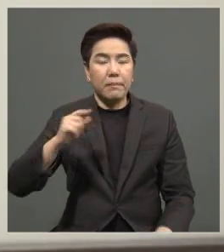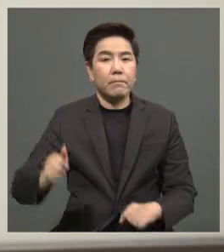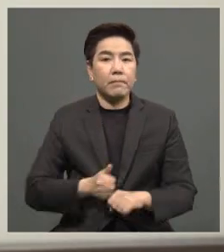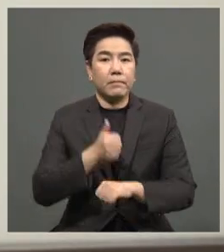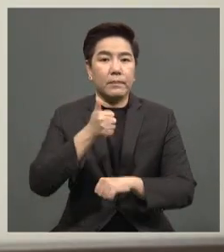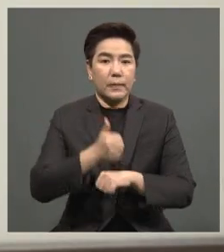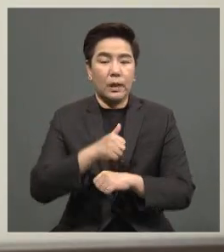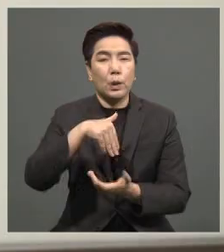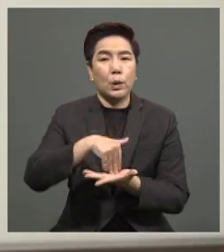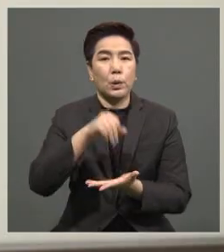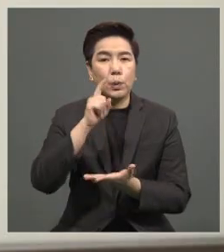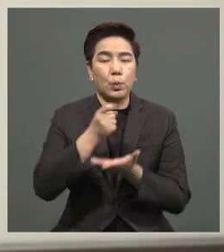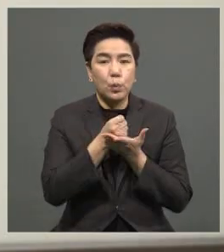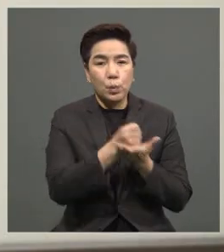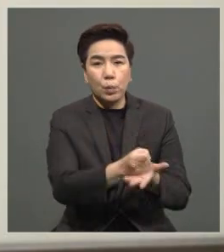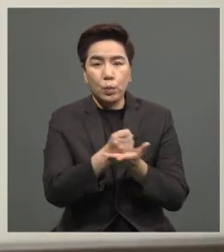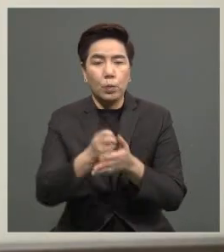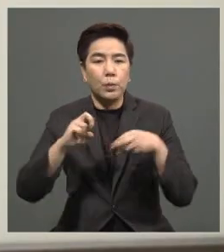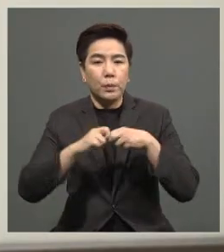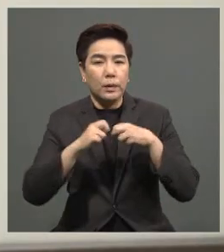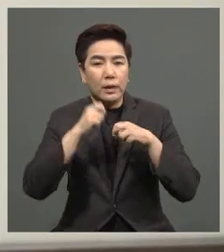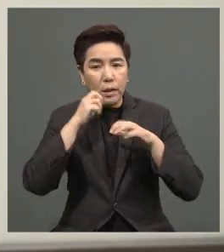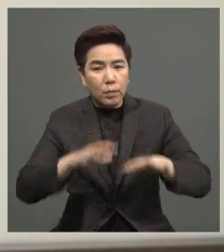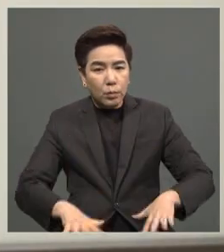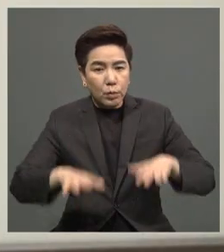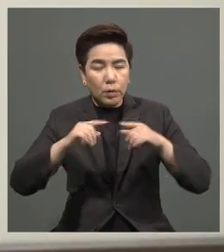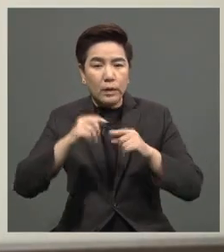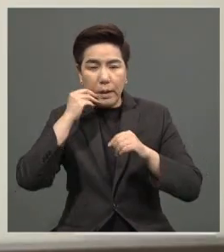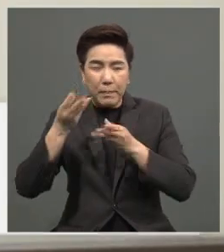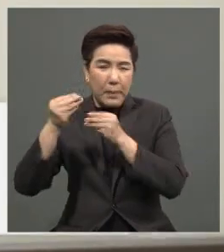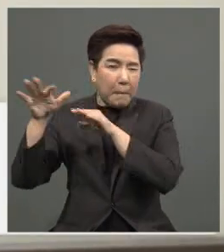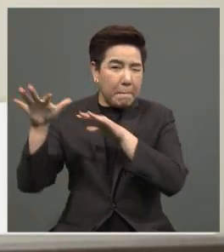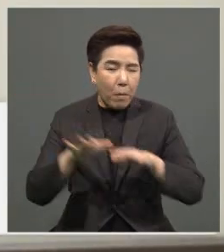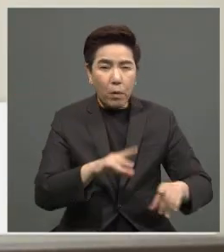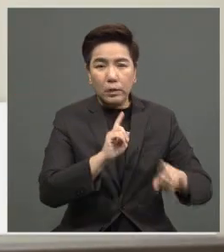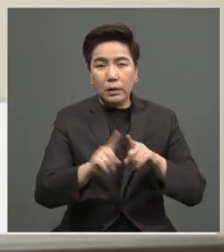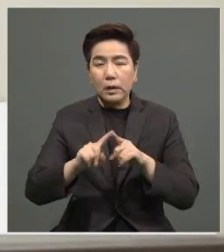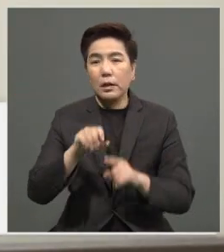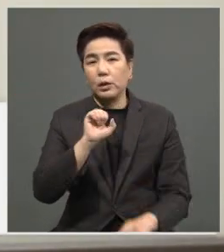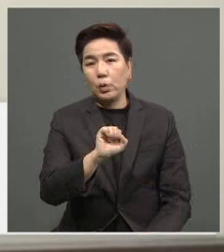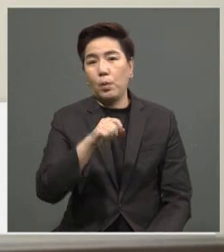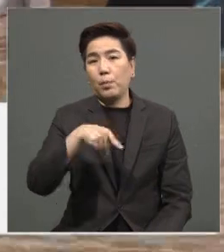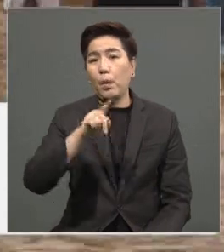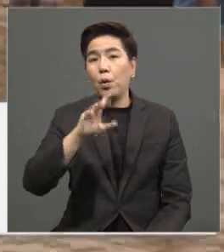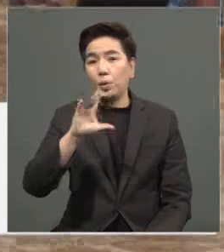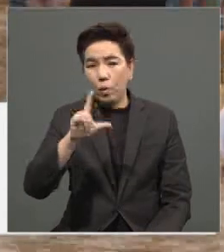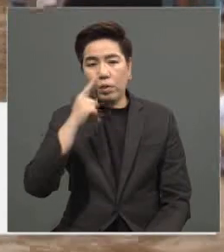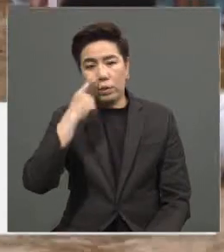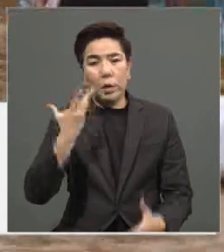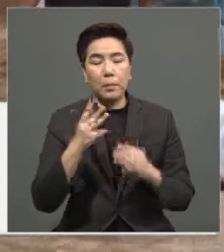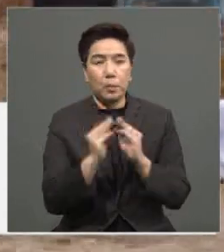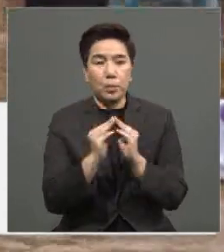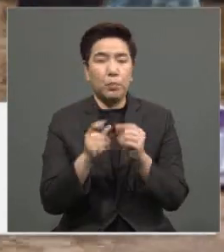อำนวยการศูนย์ปฏิบัติการช่วยเหลือผู้ประสบอุทกภัยวาตาภัยและดินโคลนถล่มหรือว่าสปชจะเป็นประธานประชุม